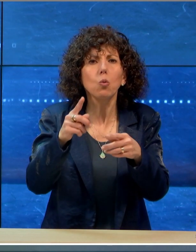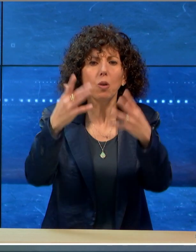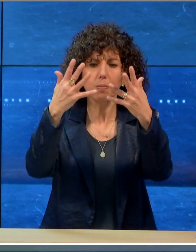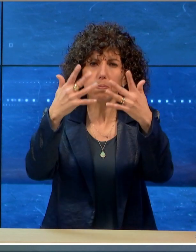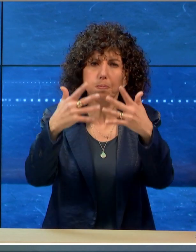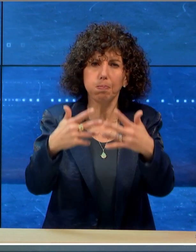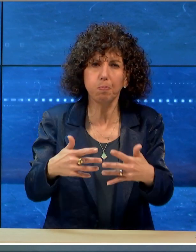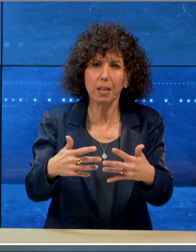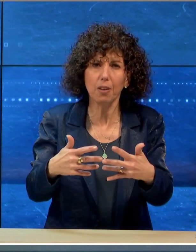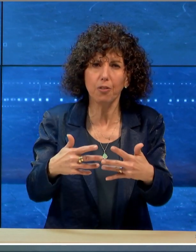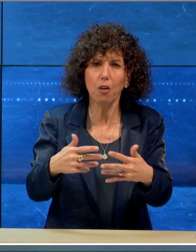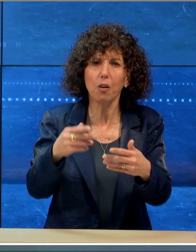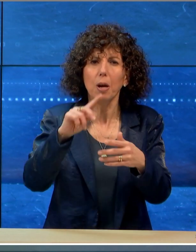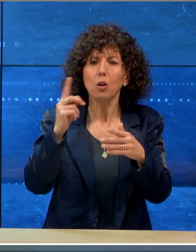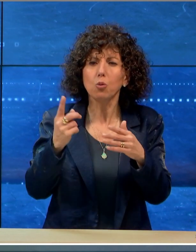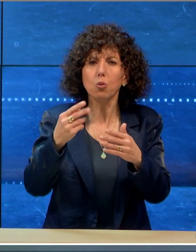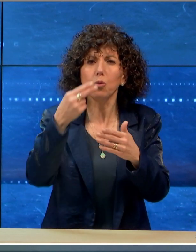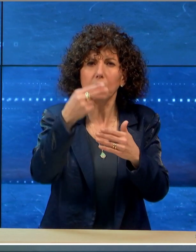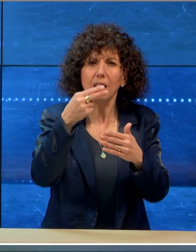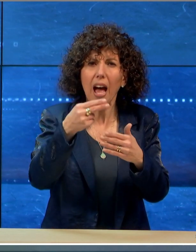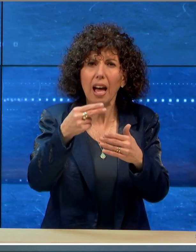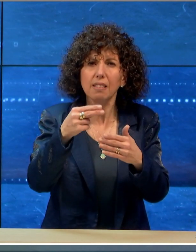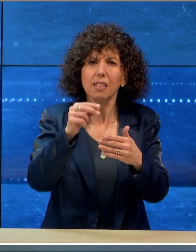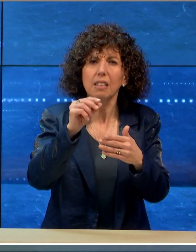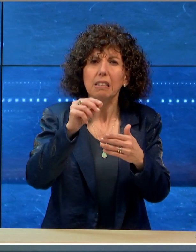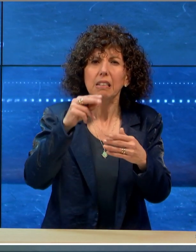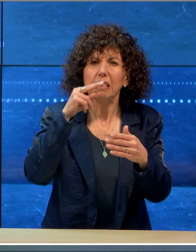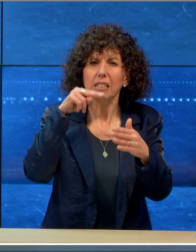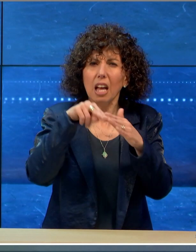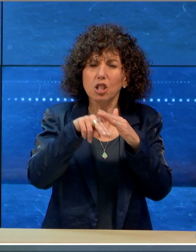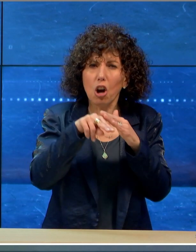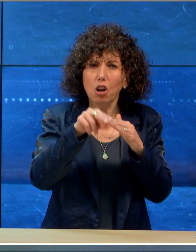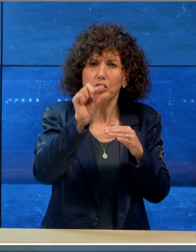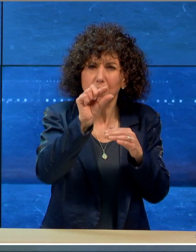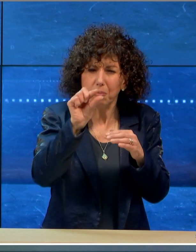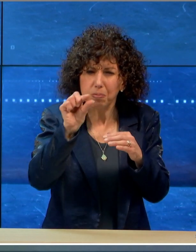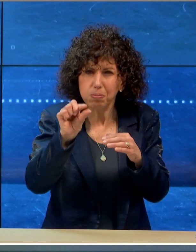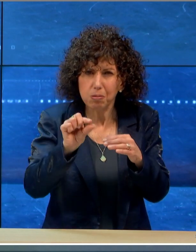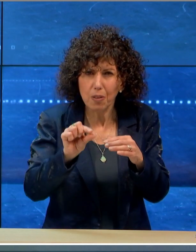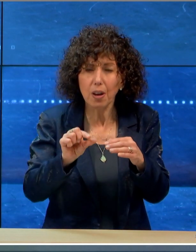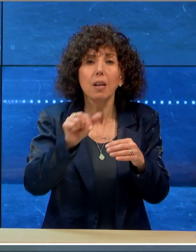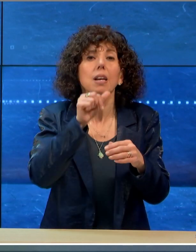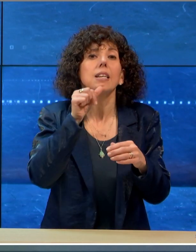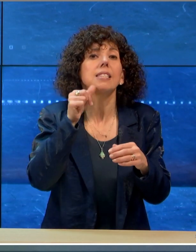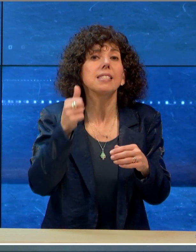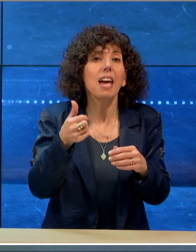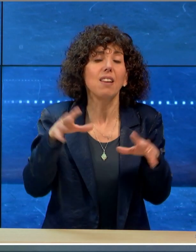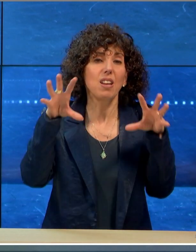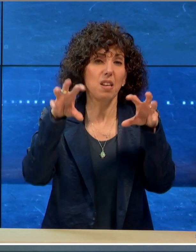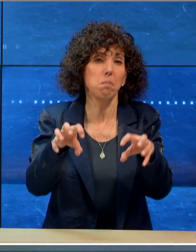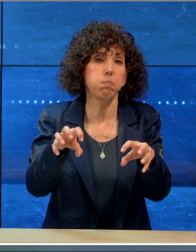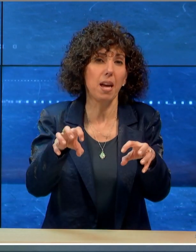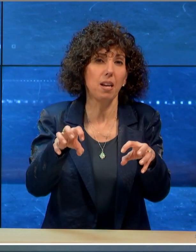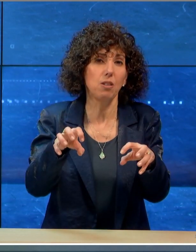piattaforma con i dati crittografati Oltre al fatto che servirebbe un impegno